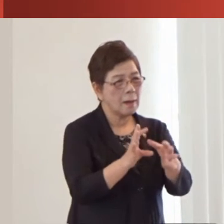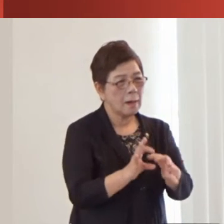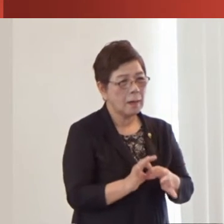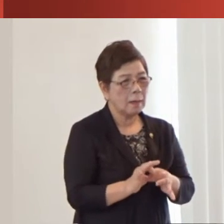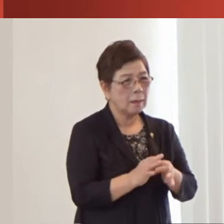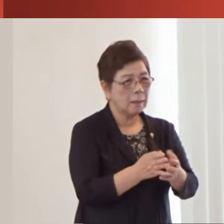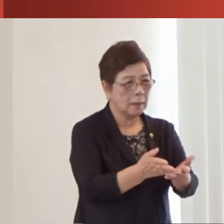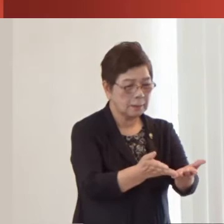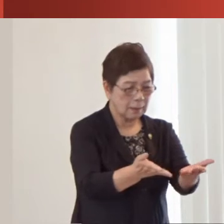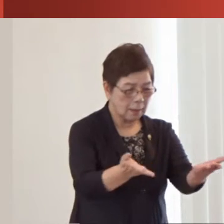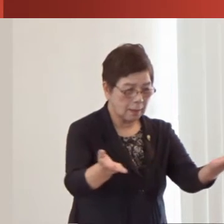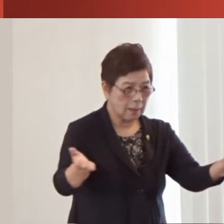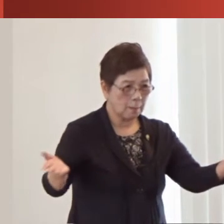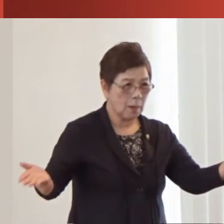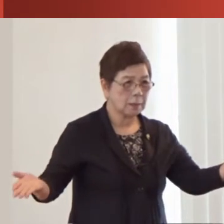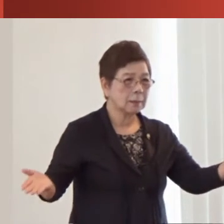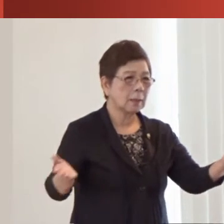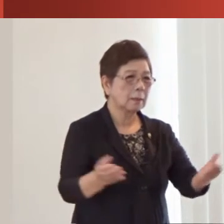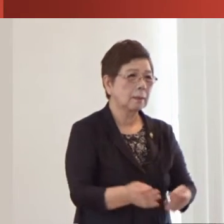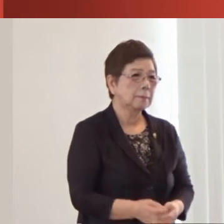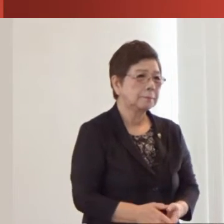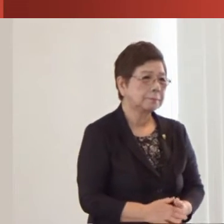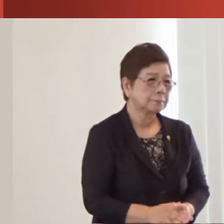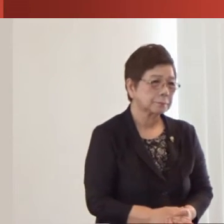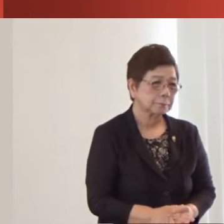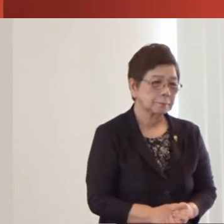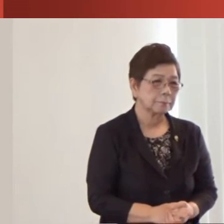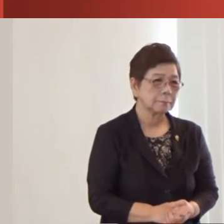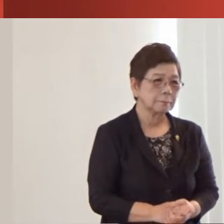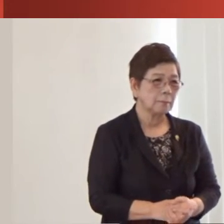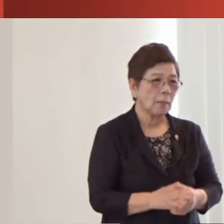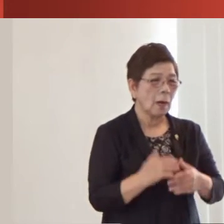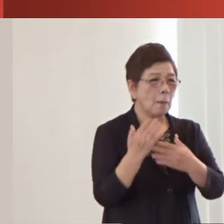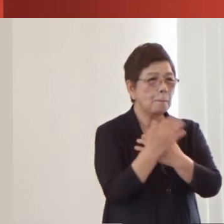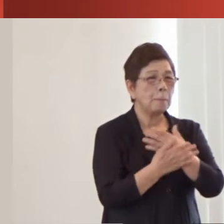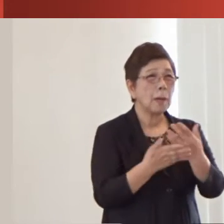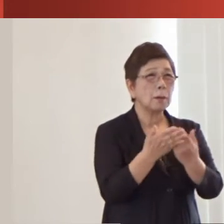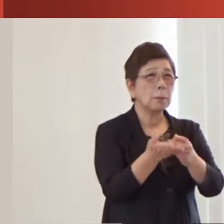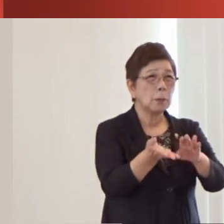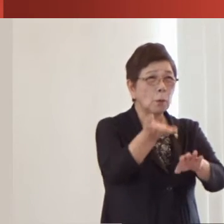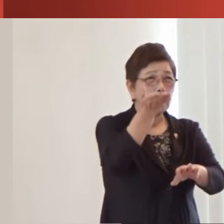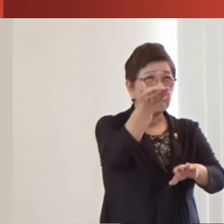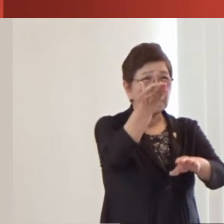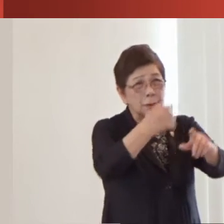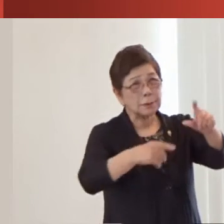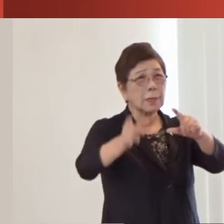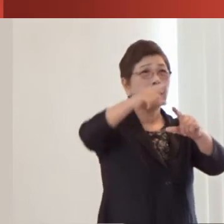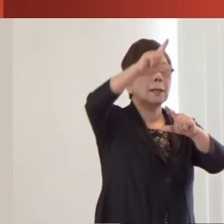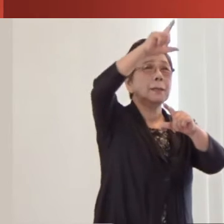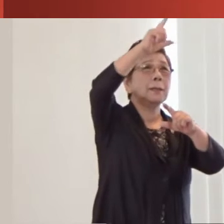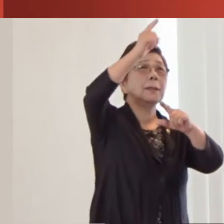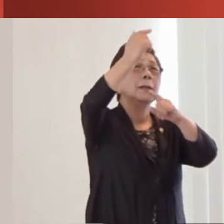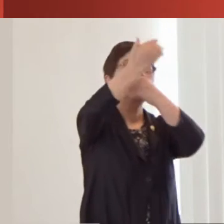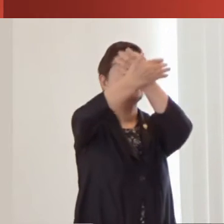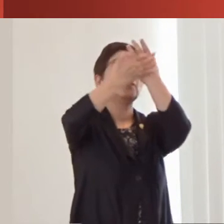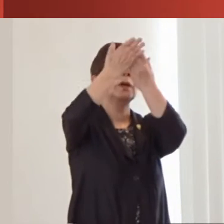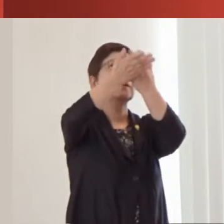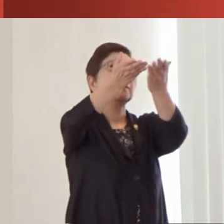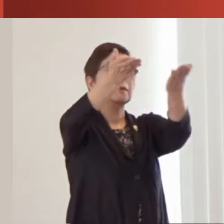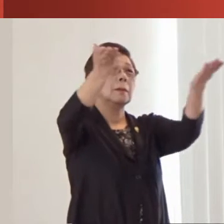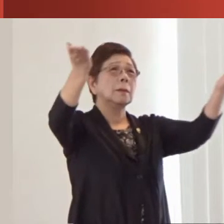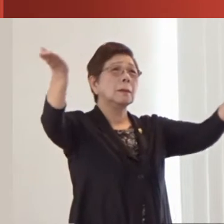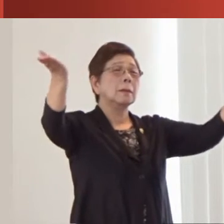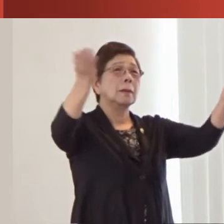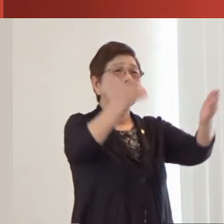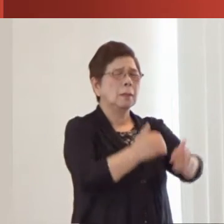ヨハネの福音書の1章に書いてあるんですけれども、恵みの上にさらに恵み、罪が許されて永遠の命が与えられたということは十分な恵